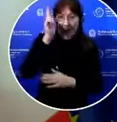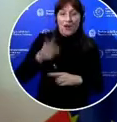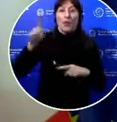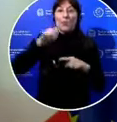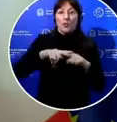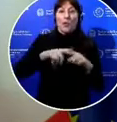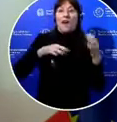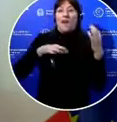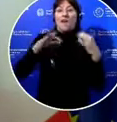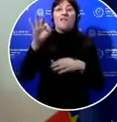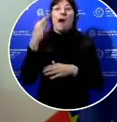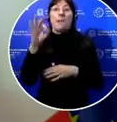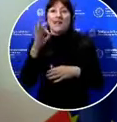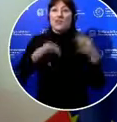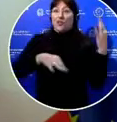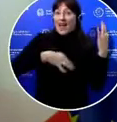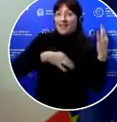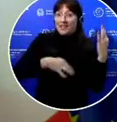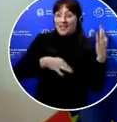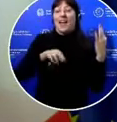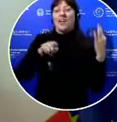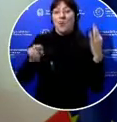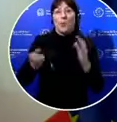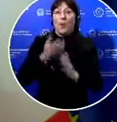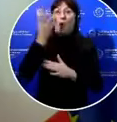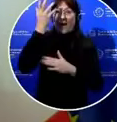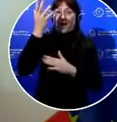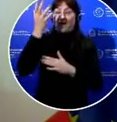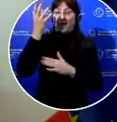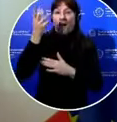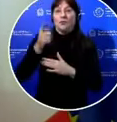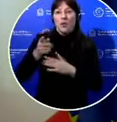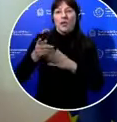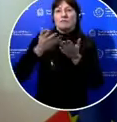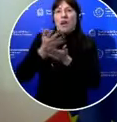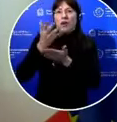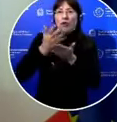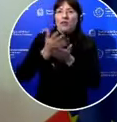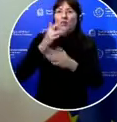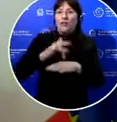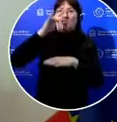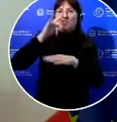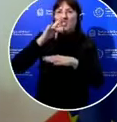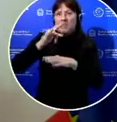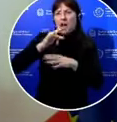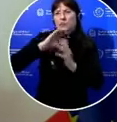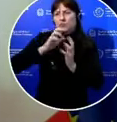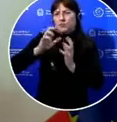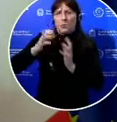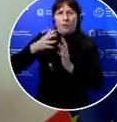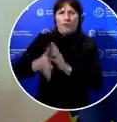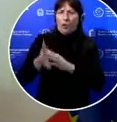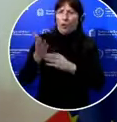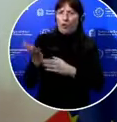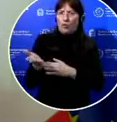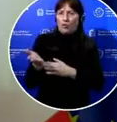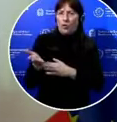che ha descritto la fragilità in modo forte e profondo,